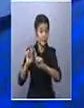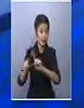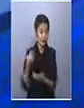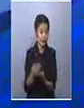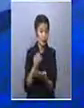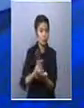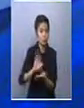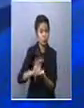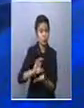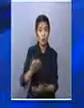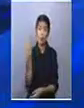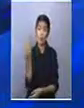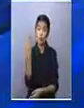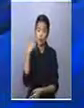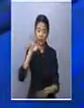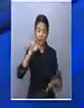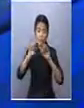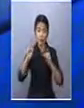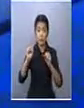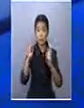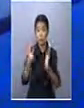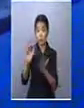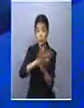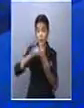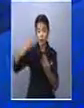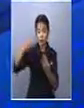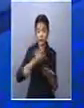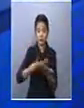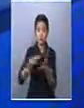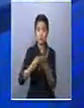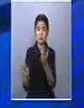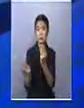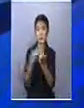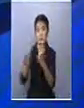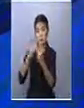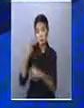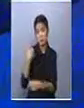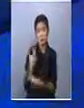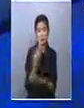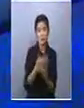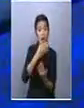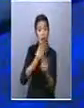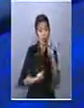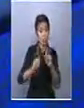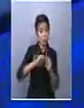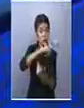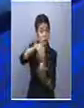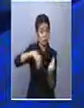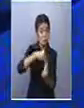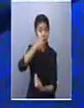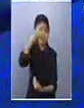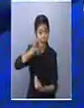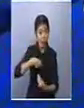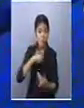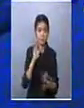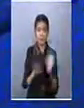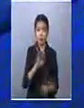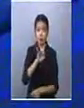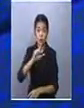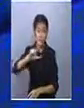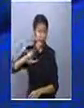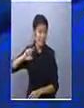ห็นว่าเมื่อวานที่ผ่านมานักลงทุนต่างชาตินั้นเริ่มกลับมาซื้อสุทธินะคะในตลาดหุ้นไทยหลักร้อยล้านบาทในขณะที่ซื้อสุทธิในตลาดตราส